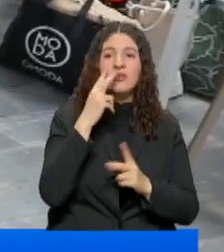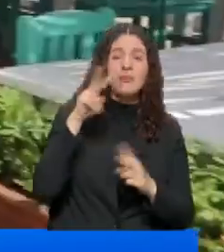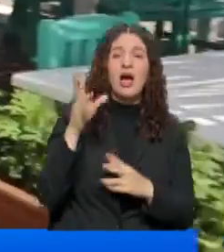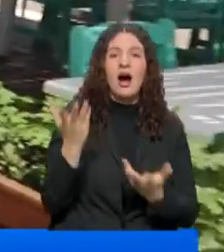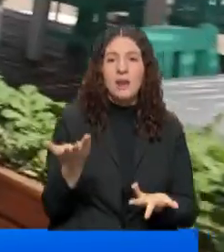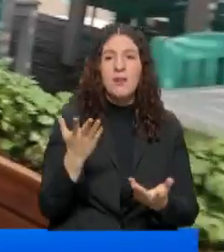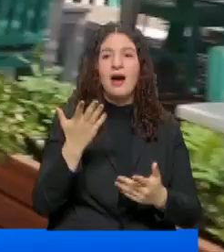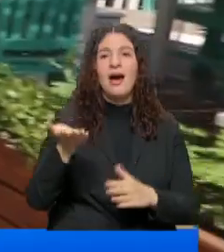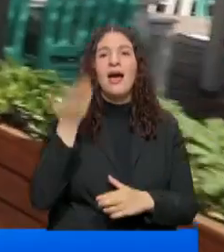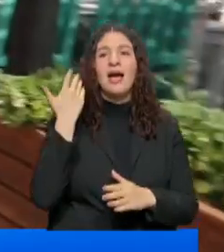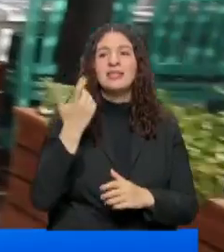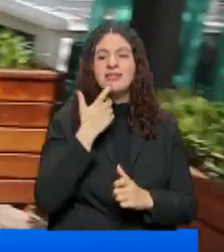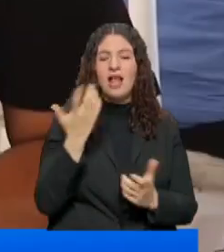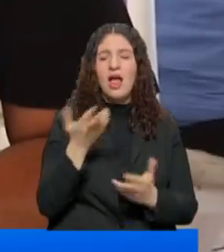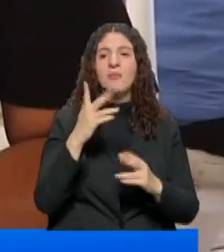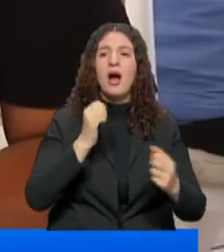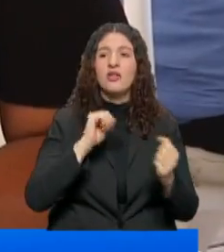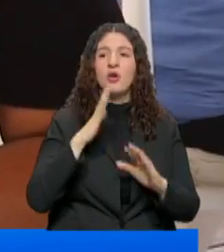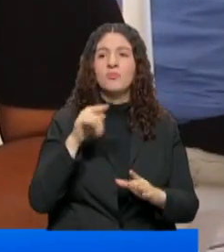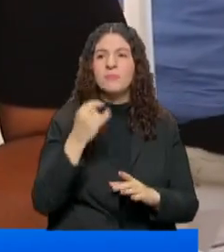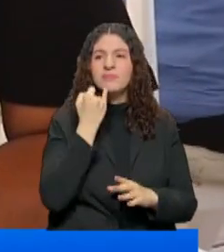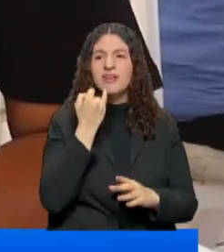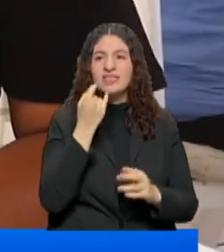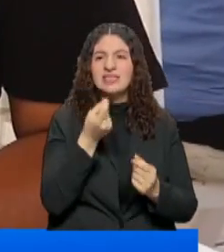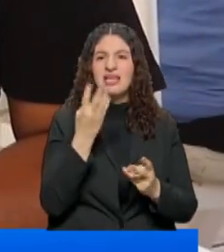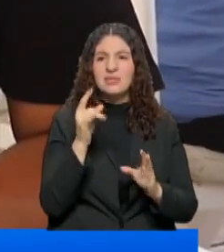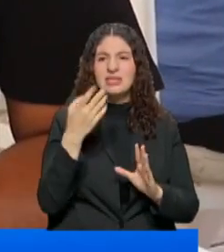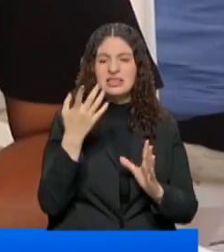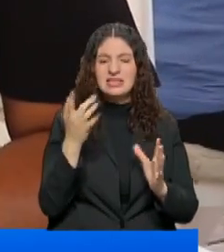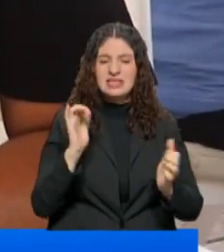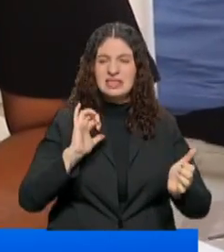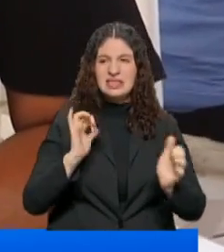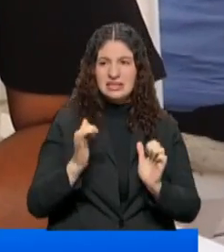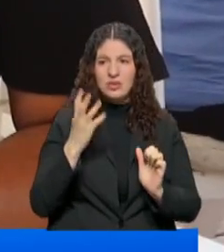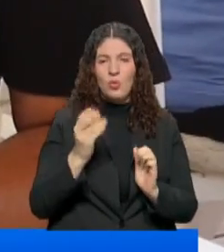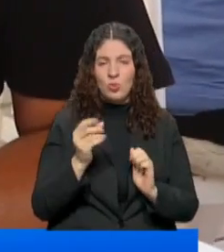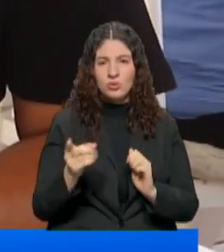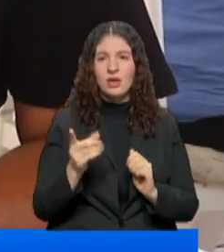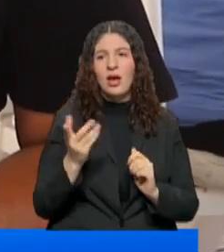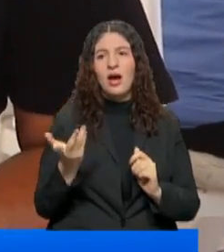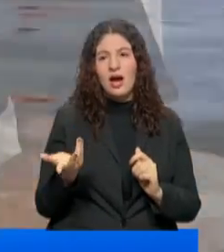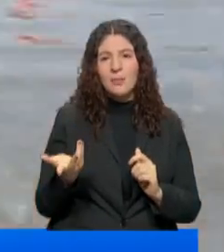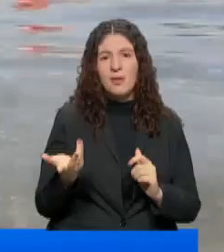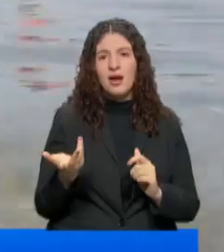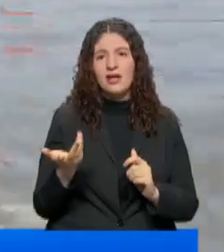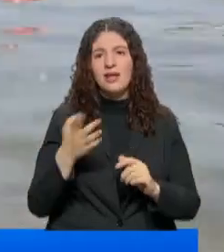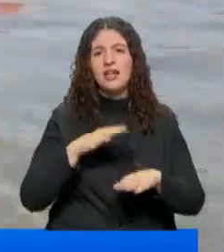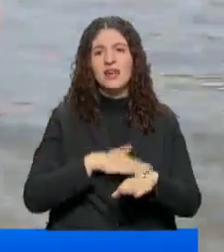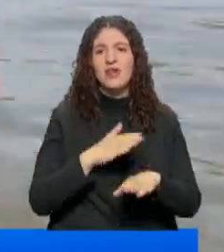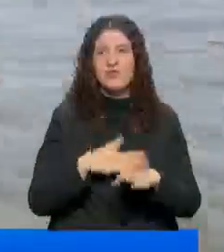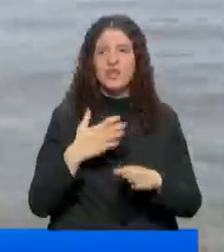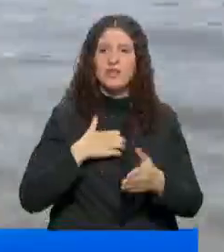ancak eski yılların hareketliliği yok. Biraz misafir sayılarında gerilemeler oldu. Ama yavaş